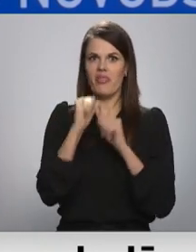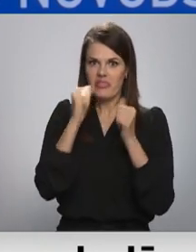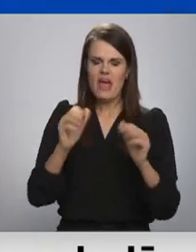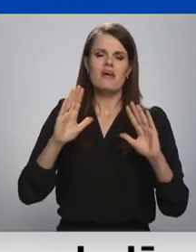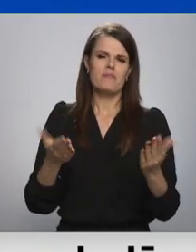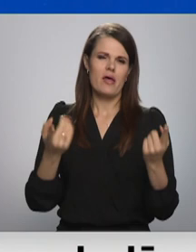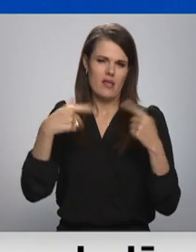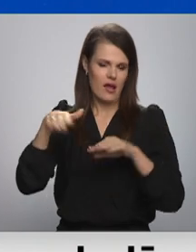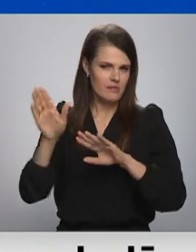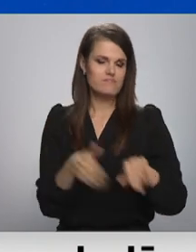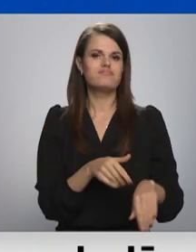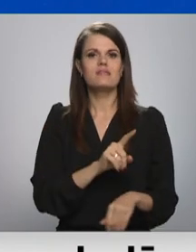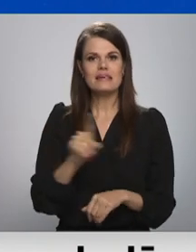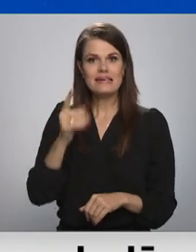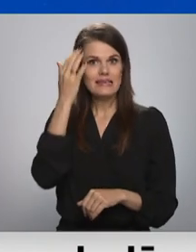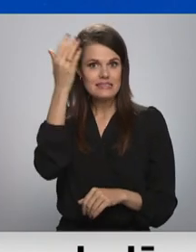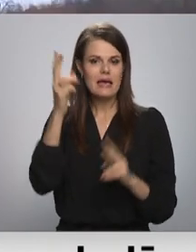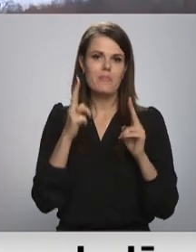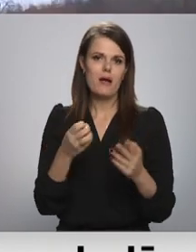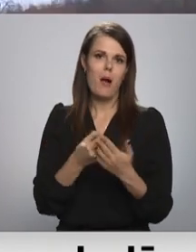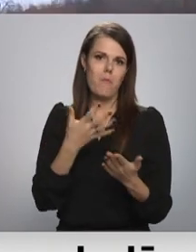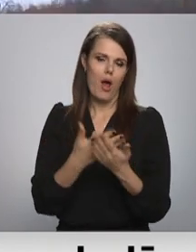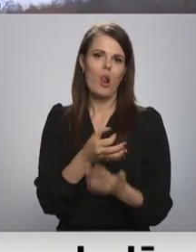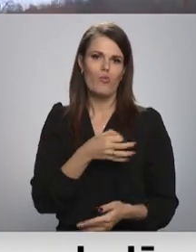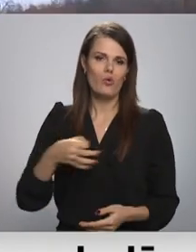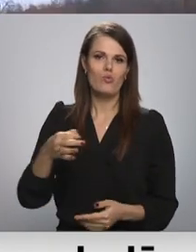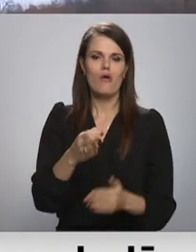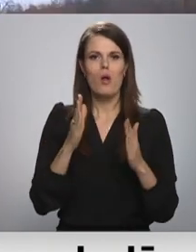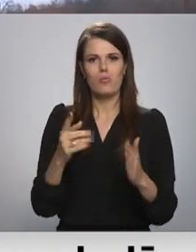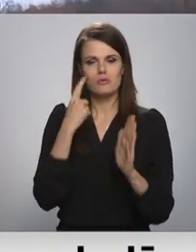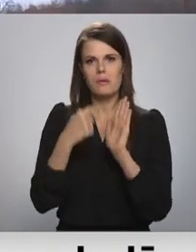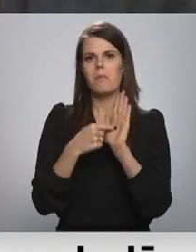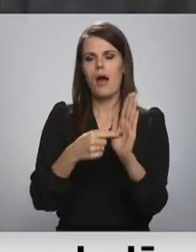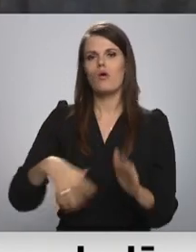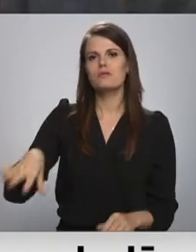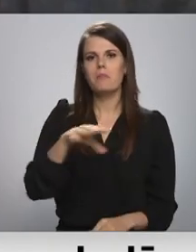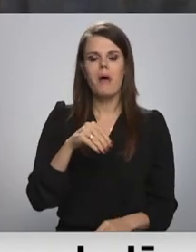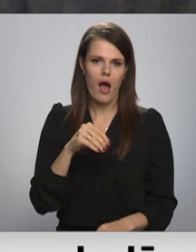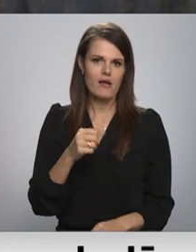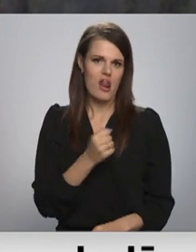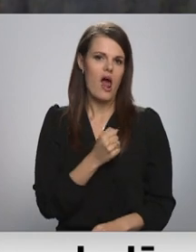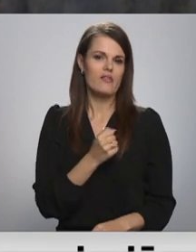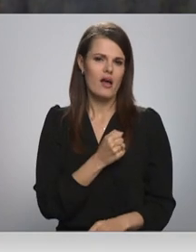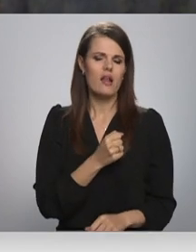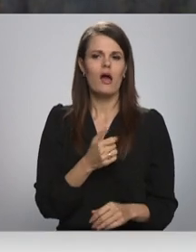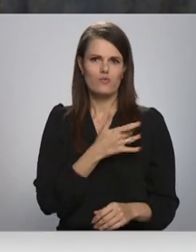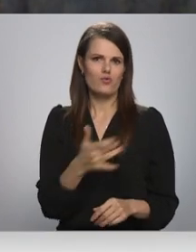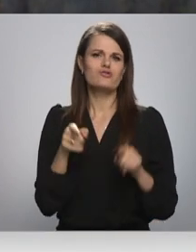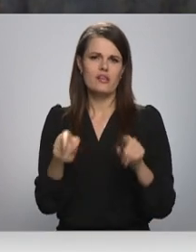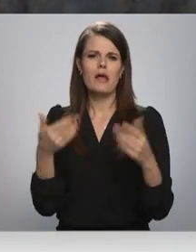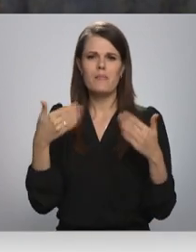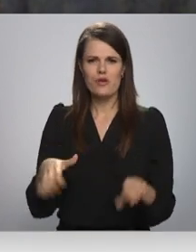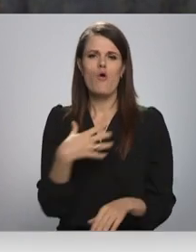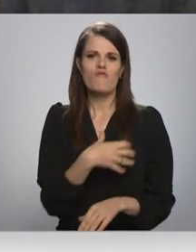sen aizgojuši. Te ir cerība, ka Balvu novads būs paraugs porēja Latgalai. Droši vien, ka tam visam vajadzēja parādīties ātrāk,